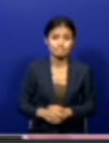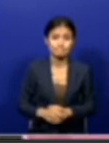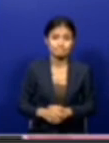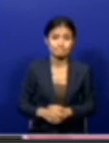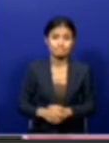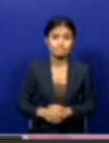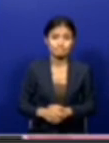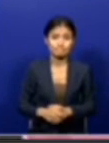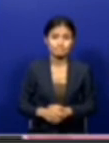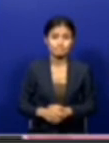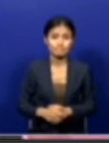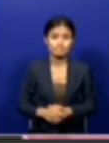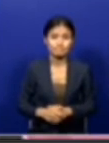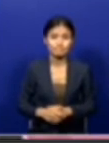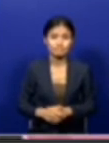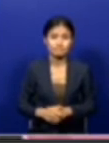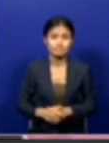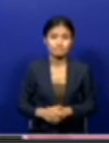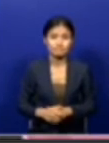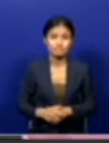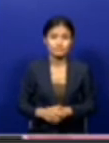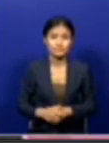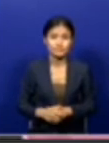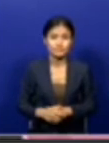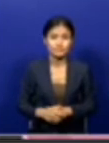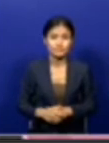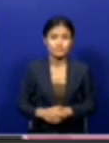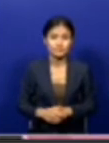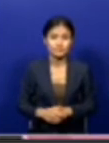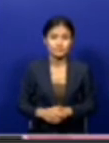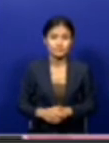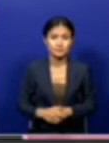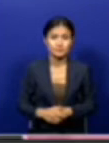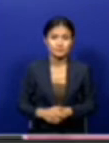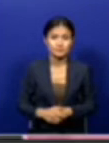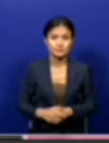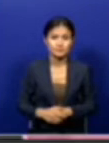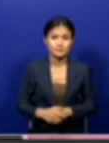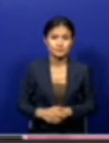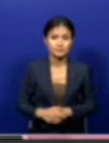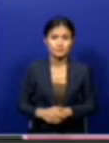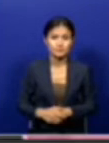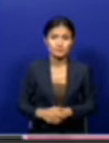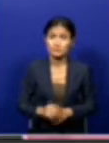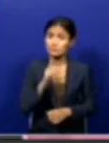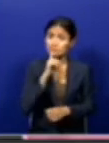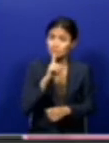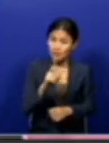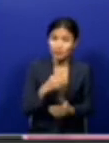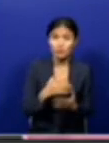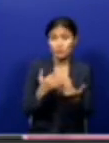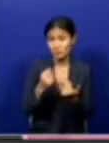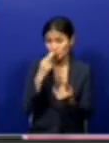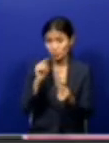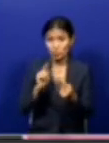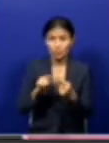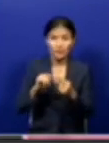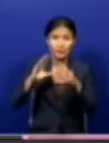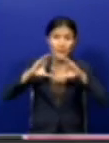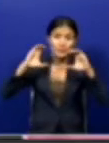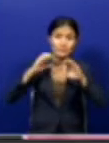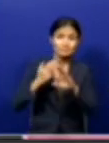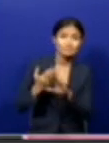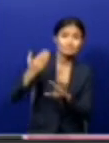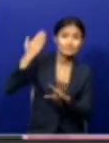อีกกี่ปีครับถึงเราจะมีโอกาสนะครับที่จะตั้งงบประมาณแบบสมดุล นะครับรัฐบาลที่ผ่านมานะครับเขาจะพูดนะครับ